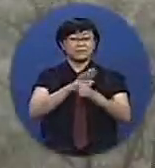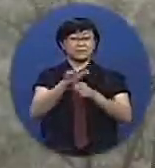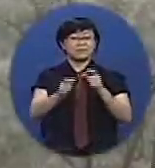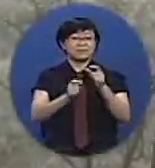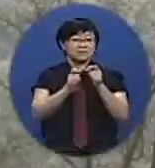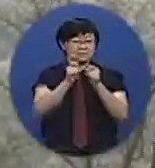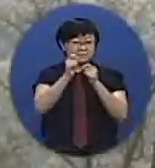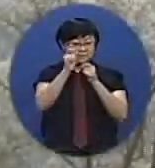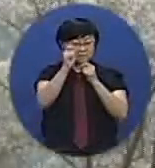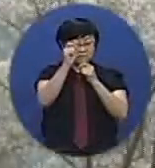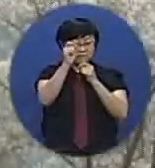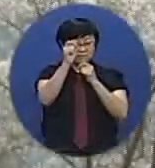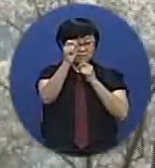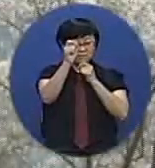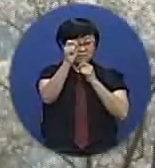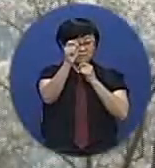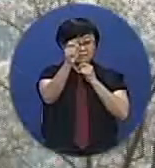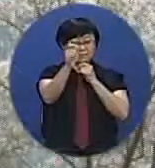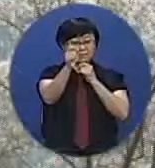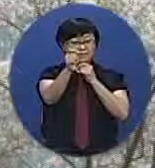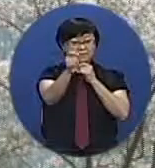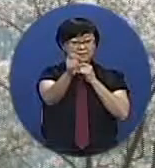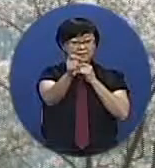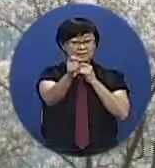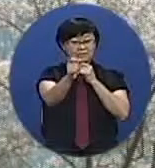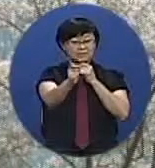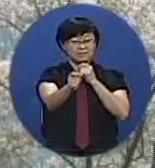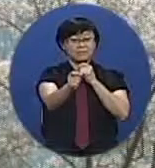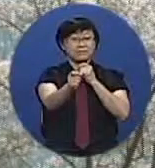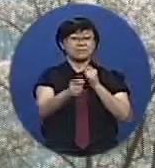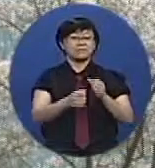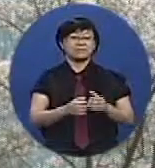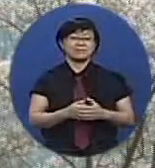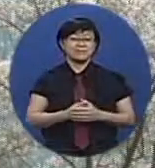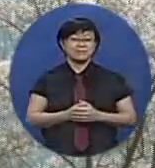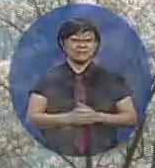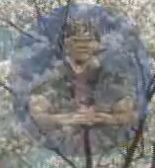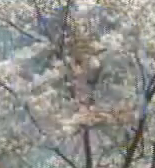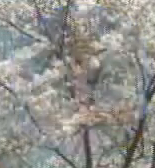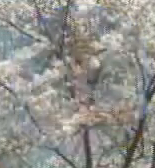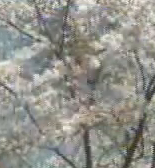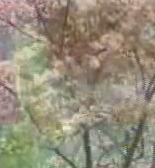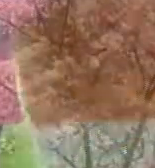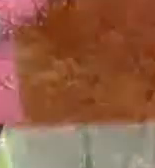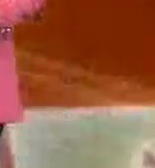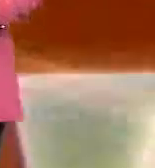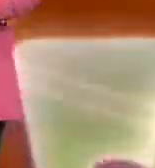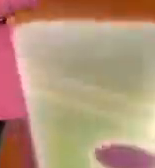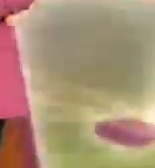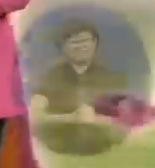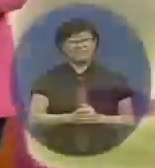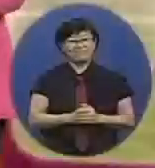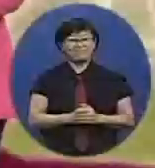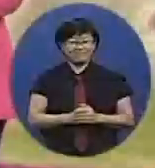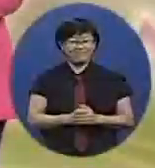사랑은 영원한 것